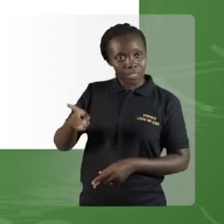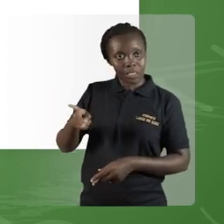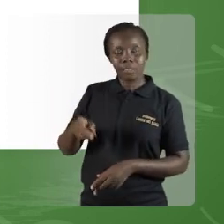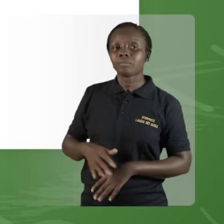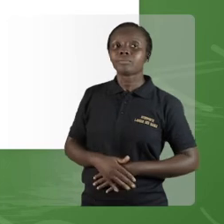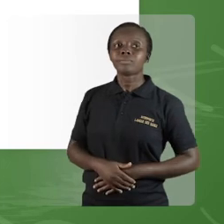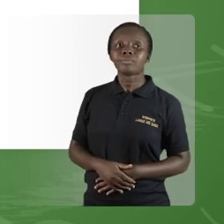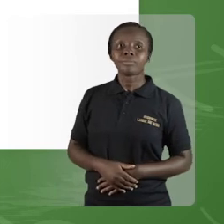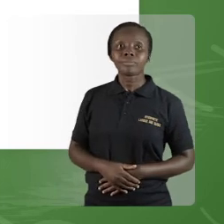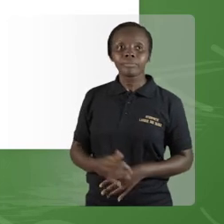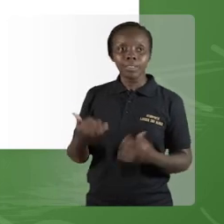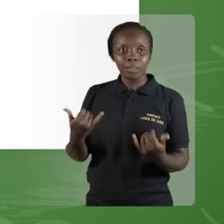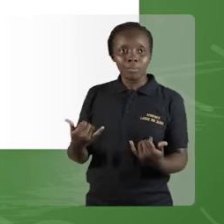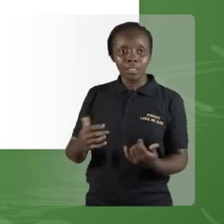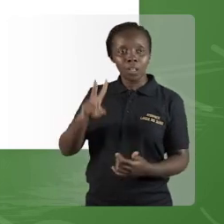Deuxième partie.